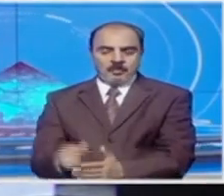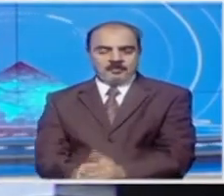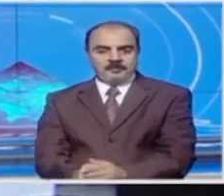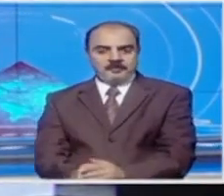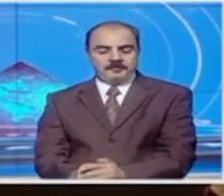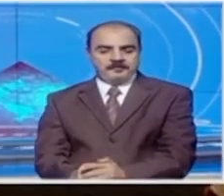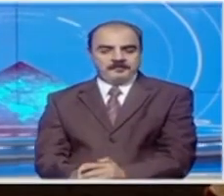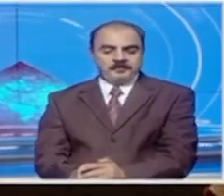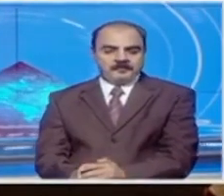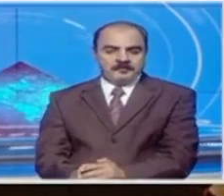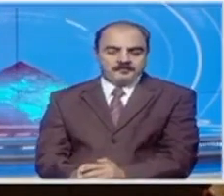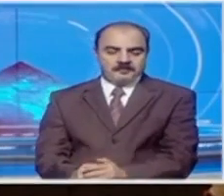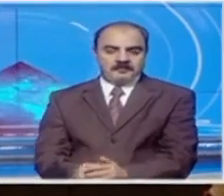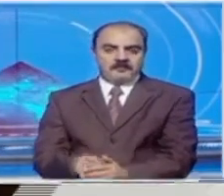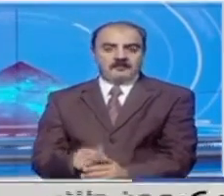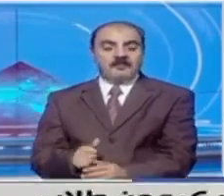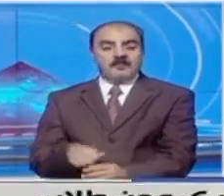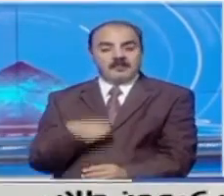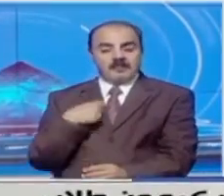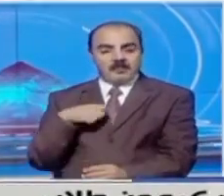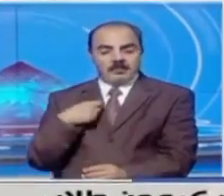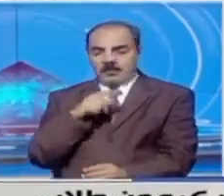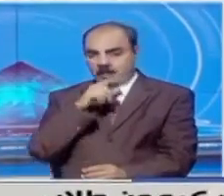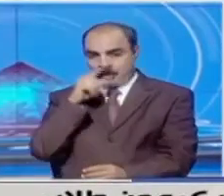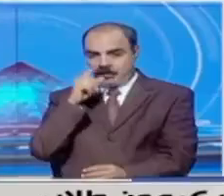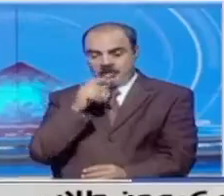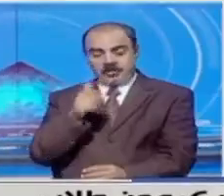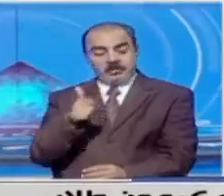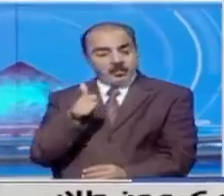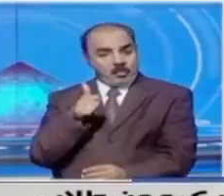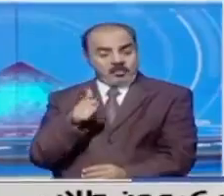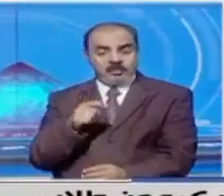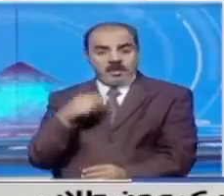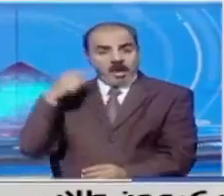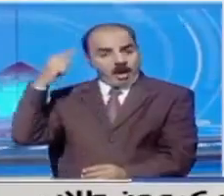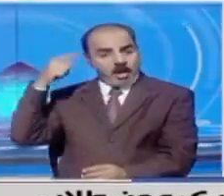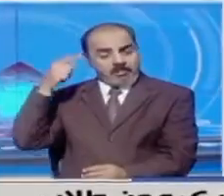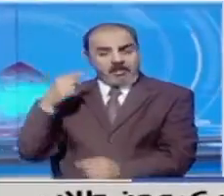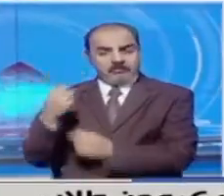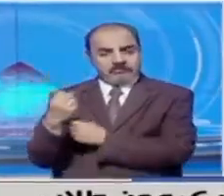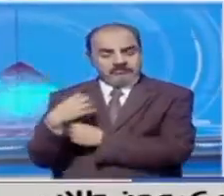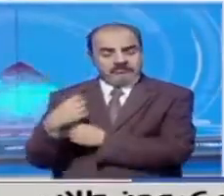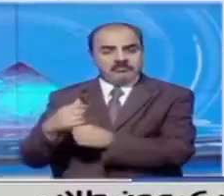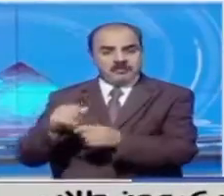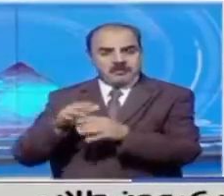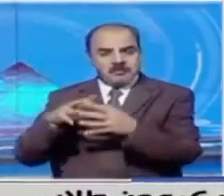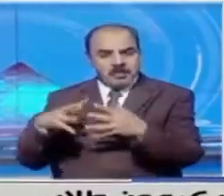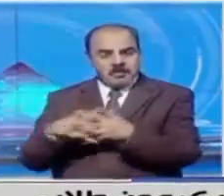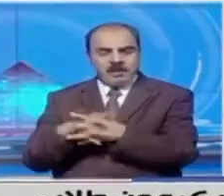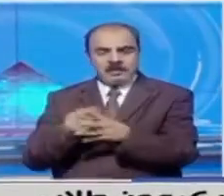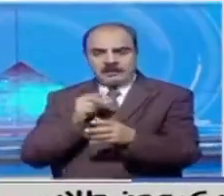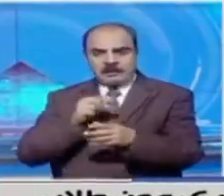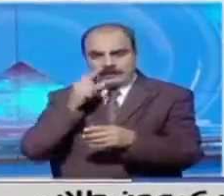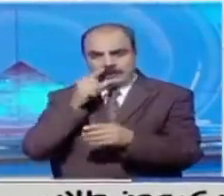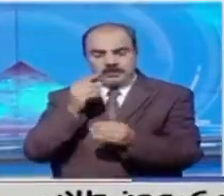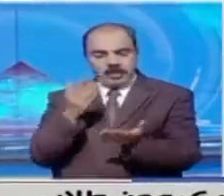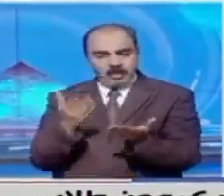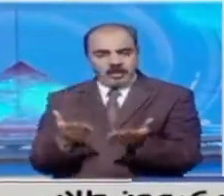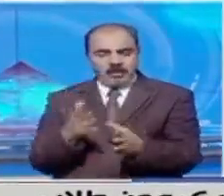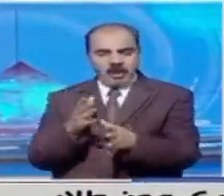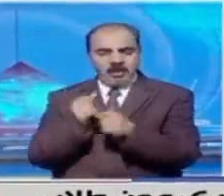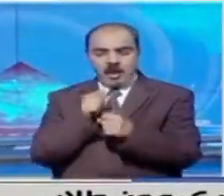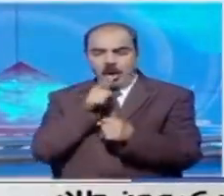العربي. بدورها ثمنت دولة الإمارات دور الأزهر التاريخي في نشر قيم الإسلام وحفظ